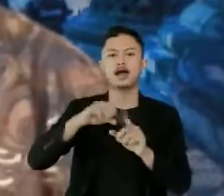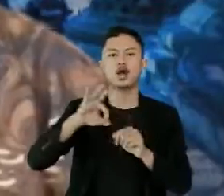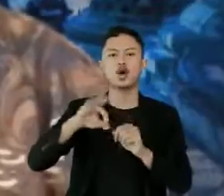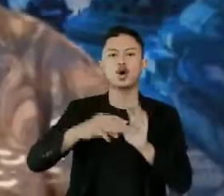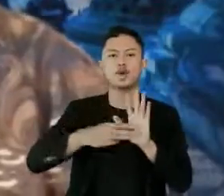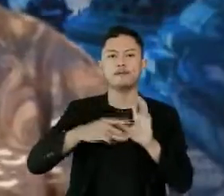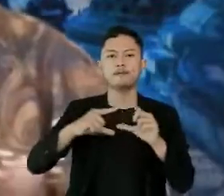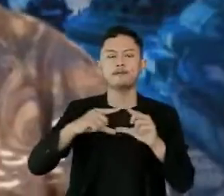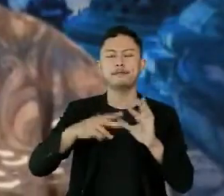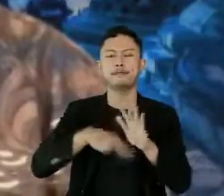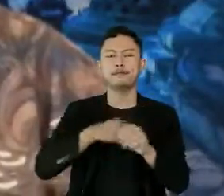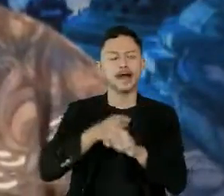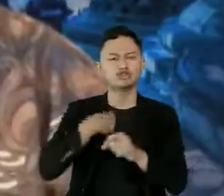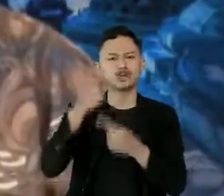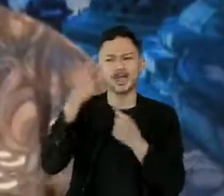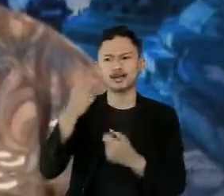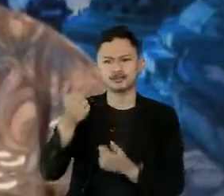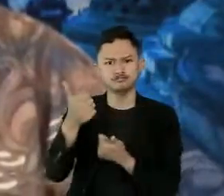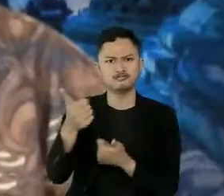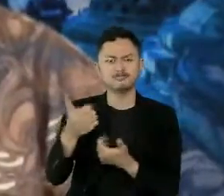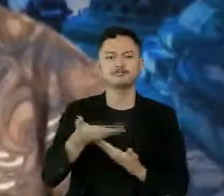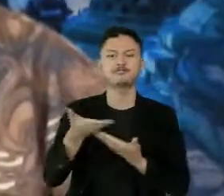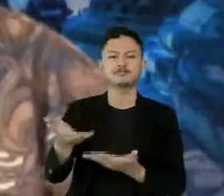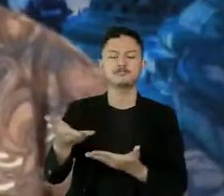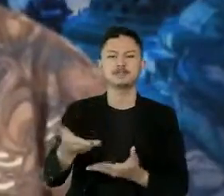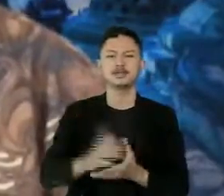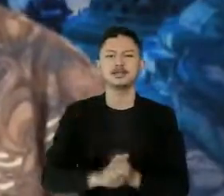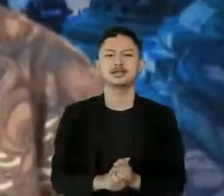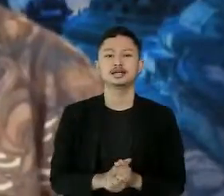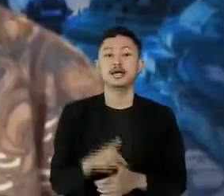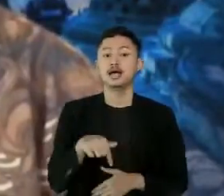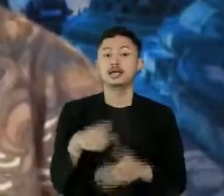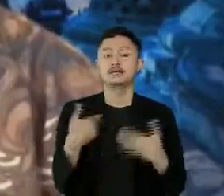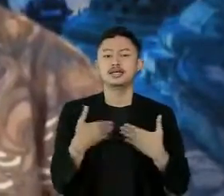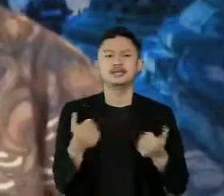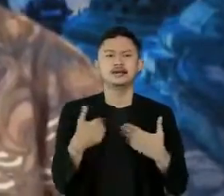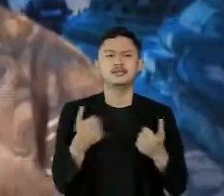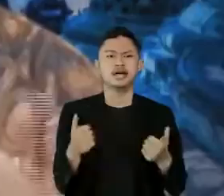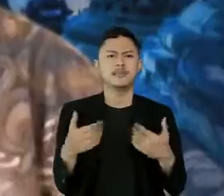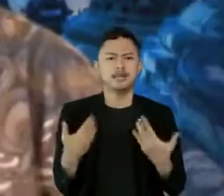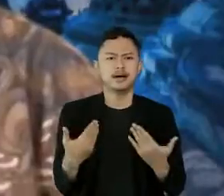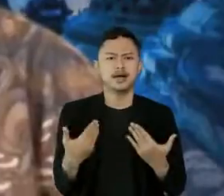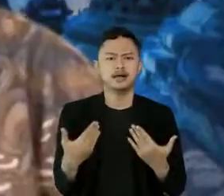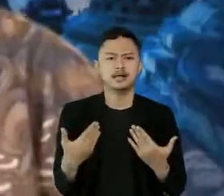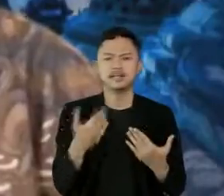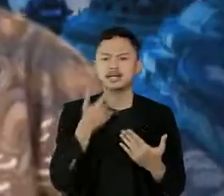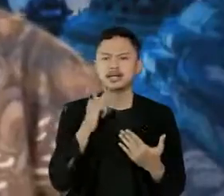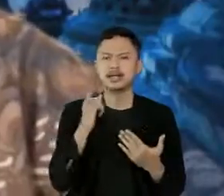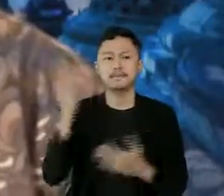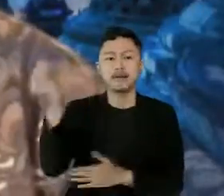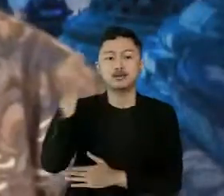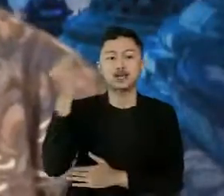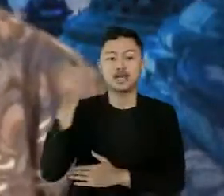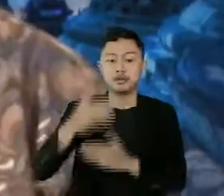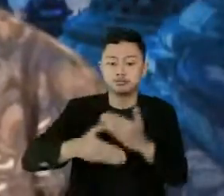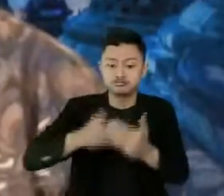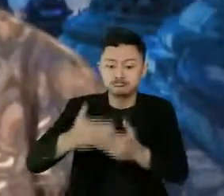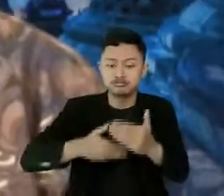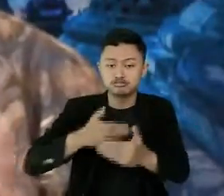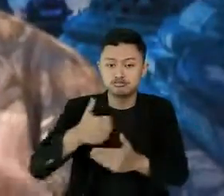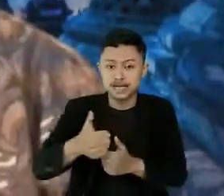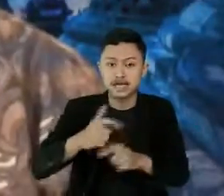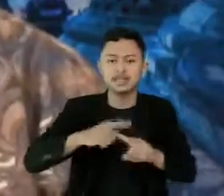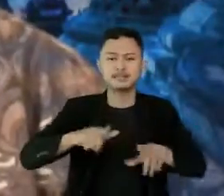Jadi dari awal itu kami sudah sangat-sangat concern masalah persiapan untuk bagaimana pariwisata itu bisa jalan, tapi dengan aman, Pak